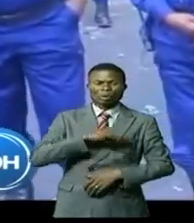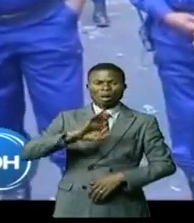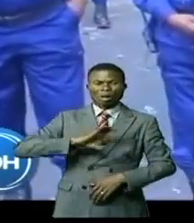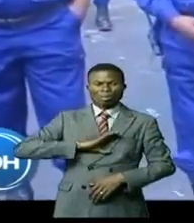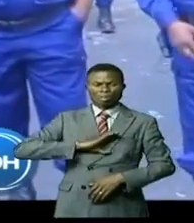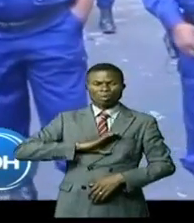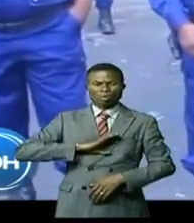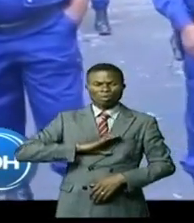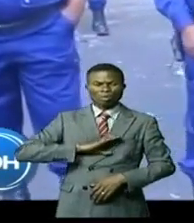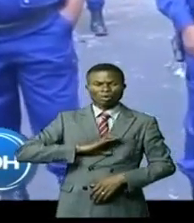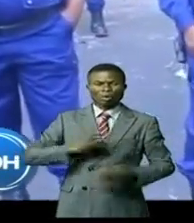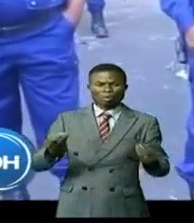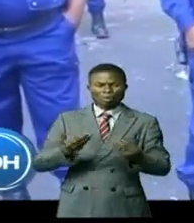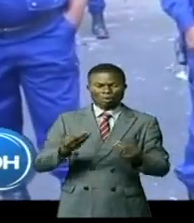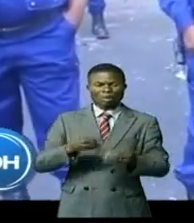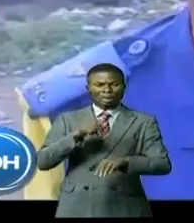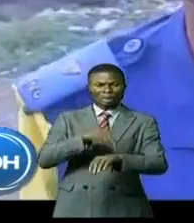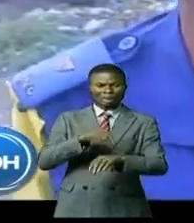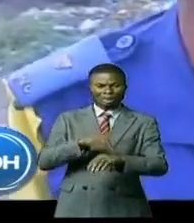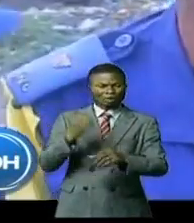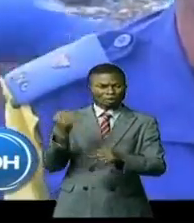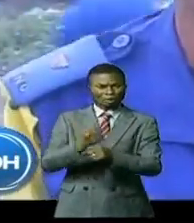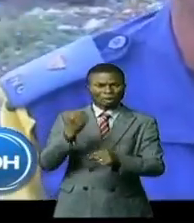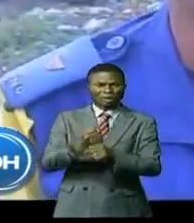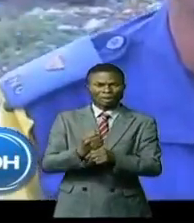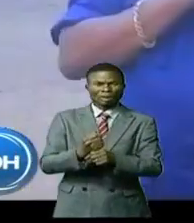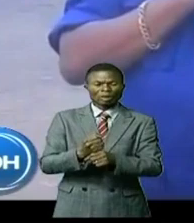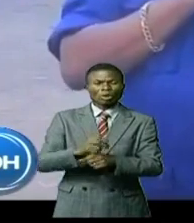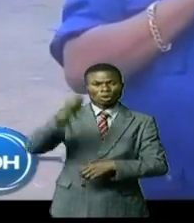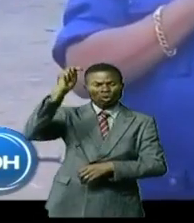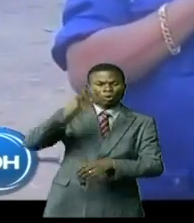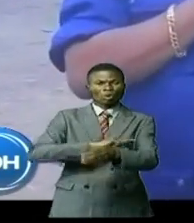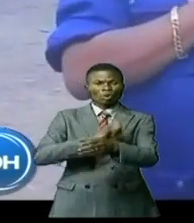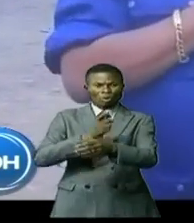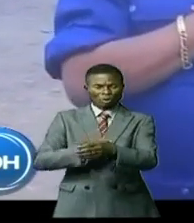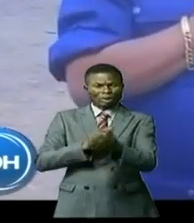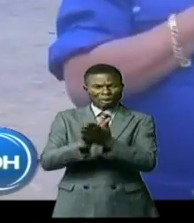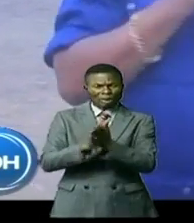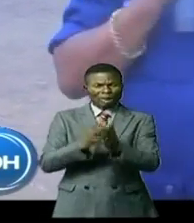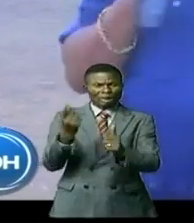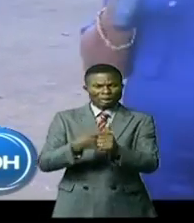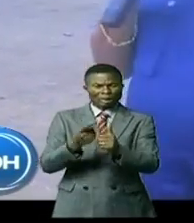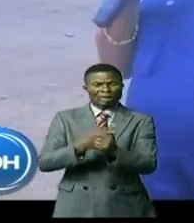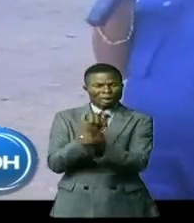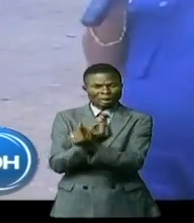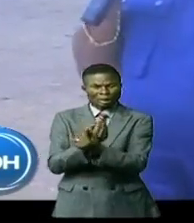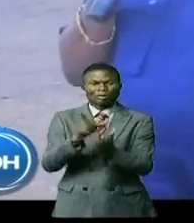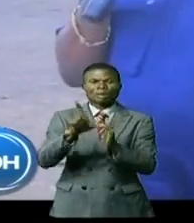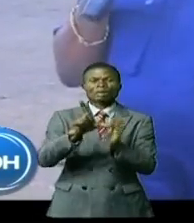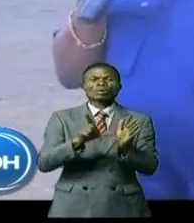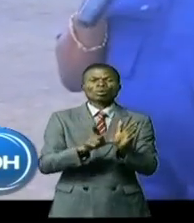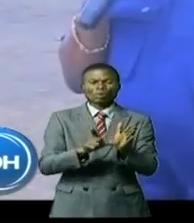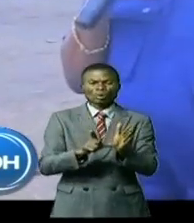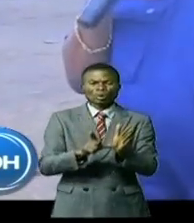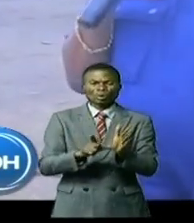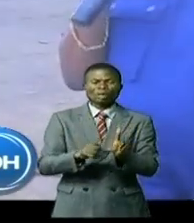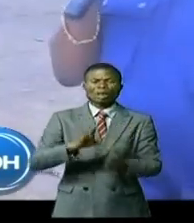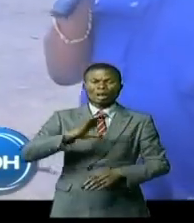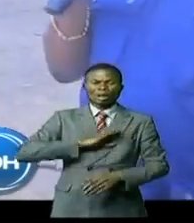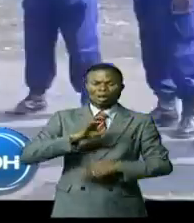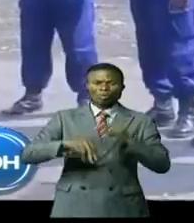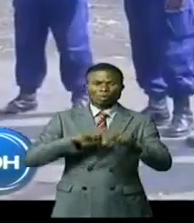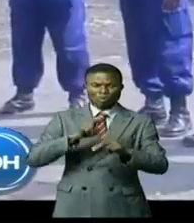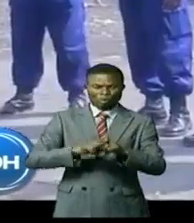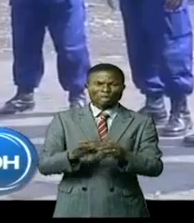police en cette période des opérations au Nord Kivu qui consiste au respect des consignes. La police,